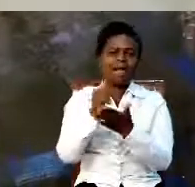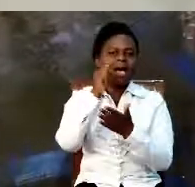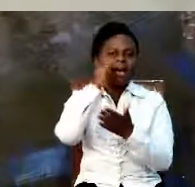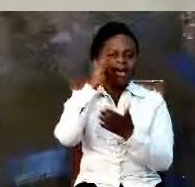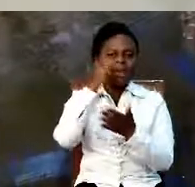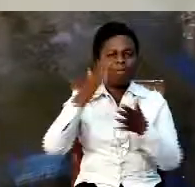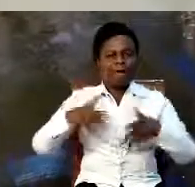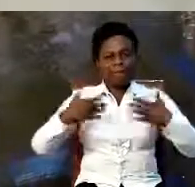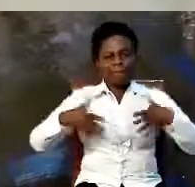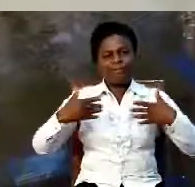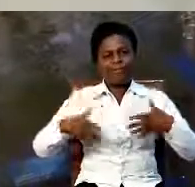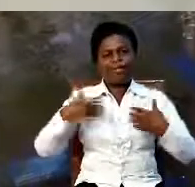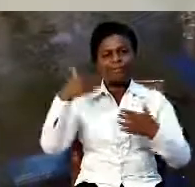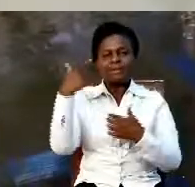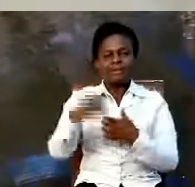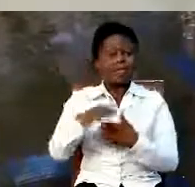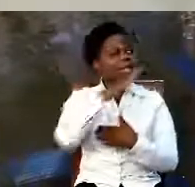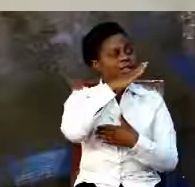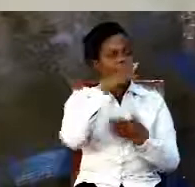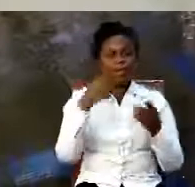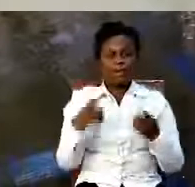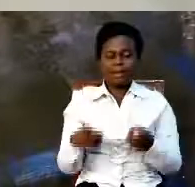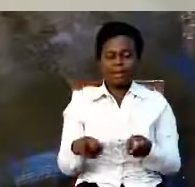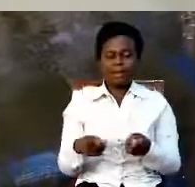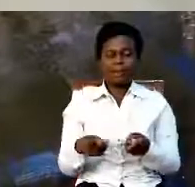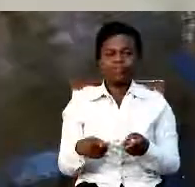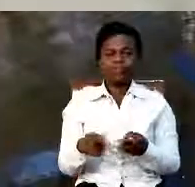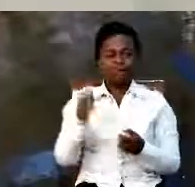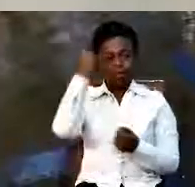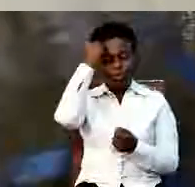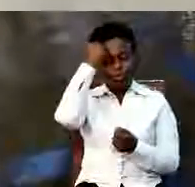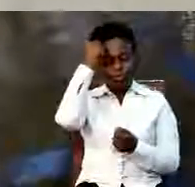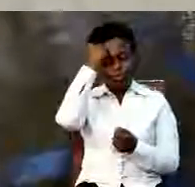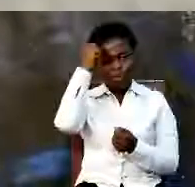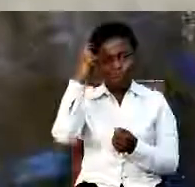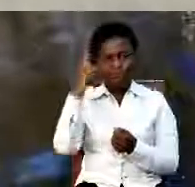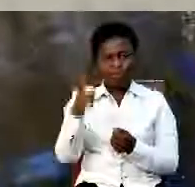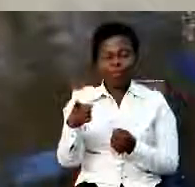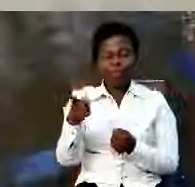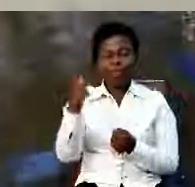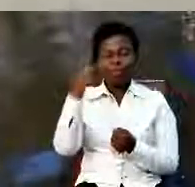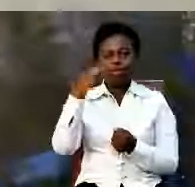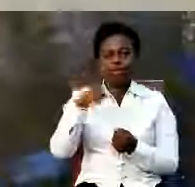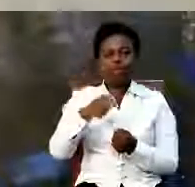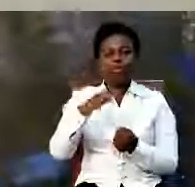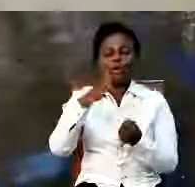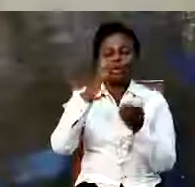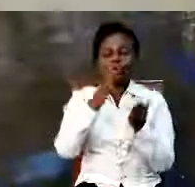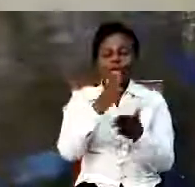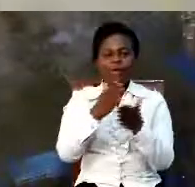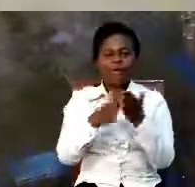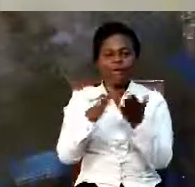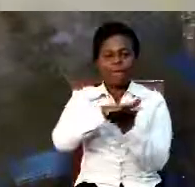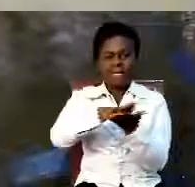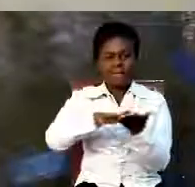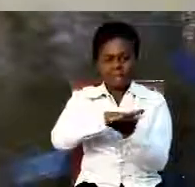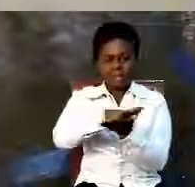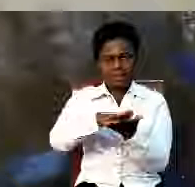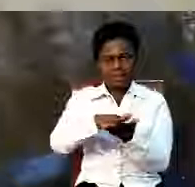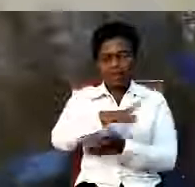amefurahi. Jioni ya leo kumbuka kwamba tumekuwa tukiweka misingi wiki